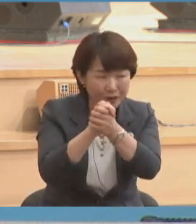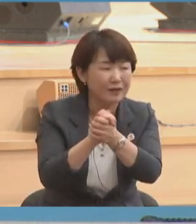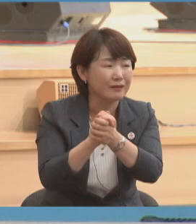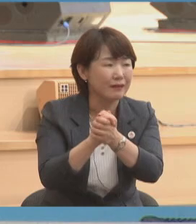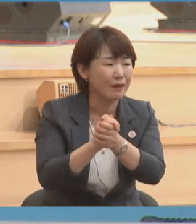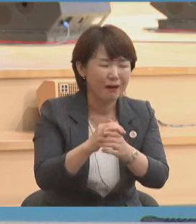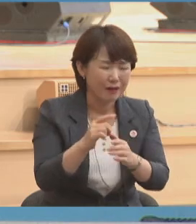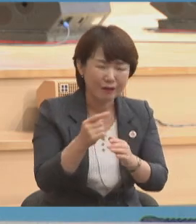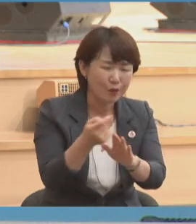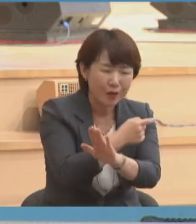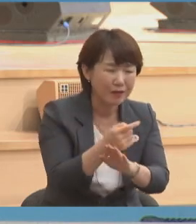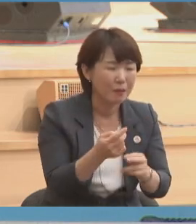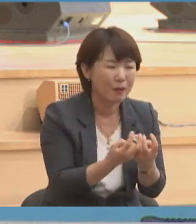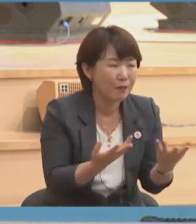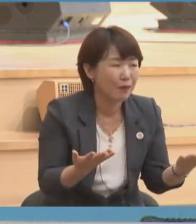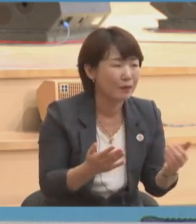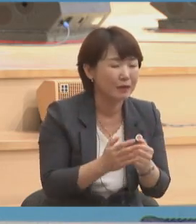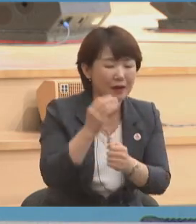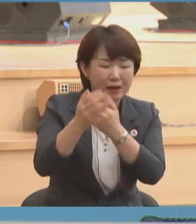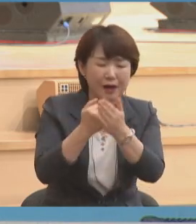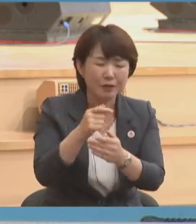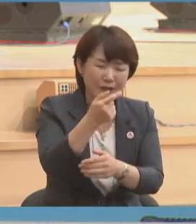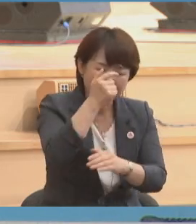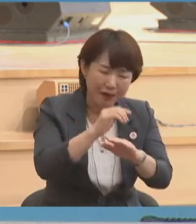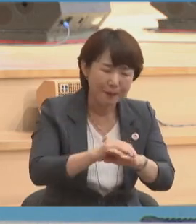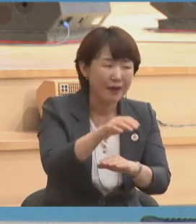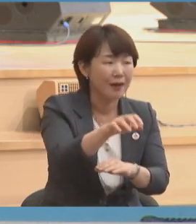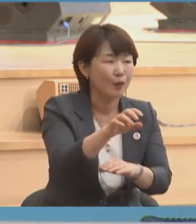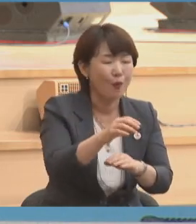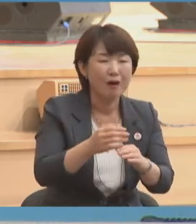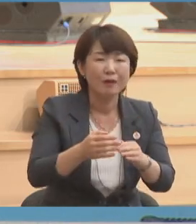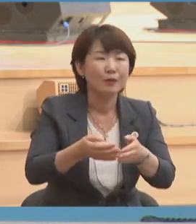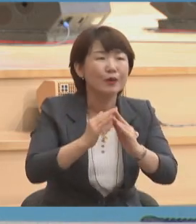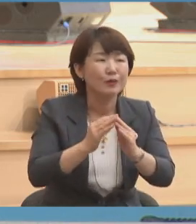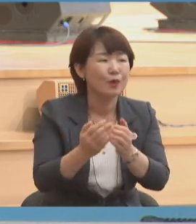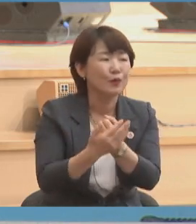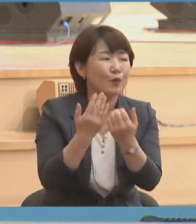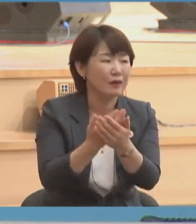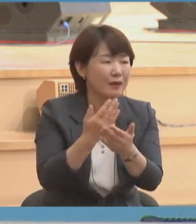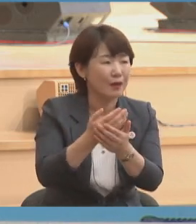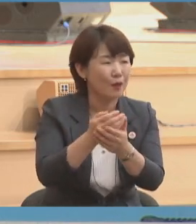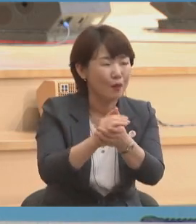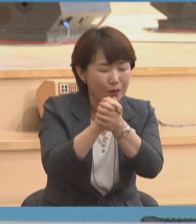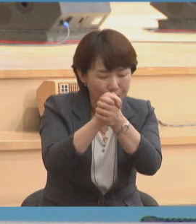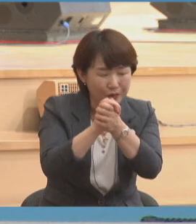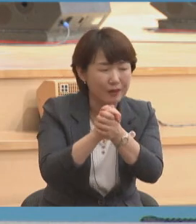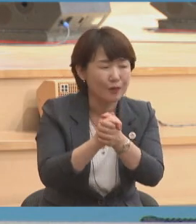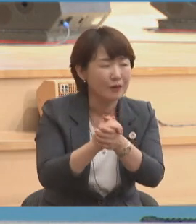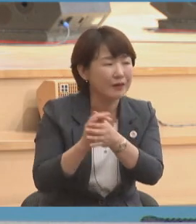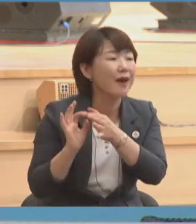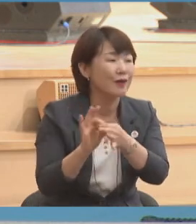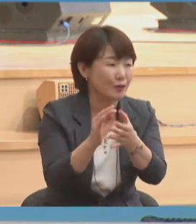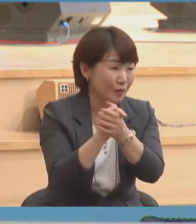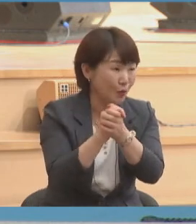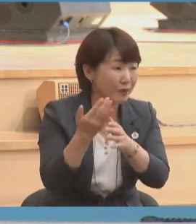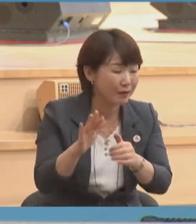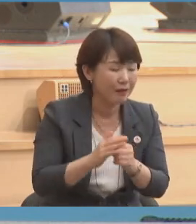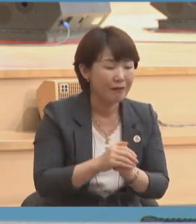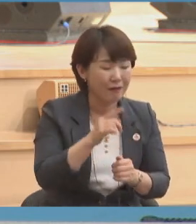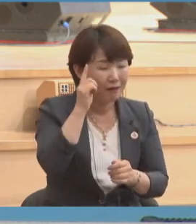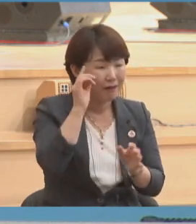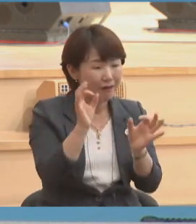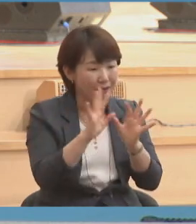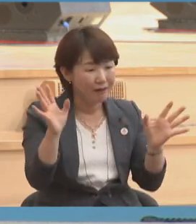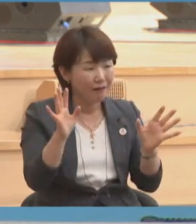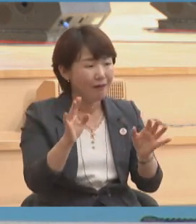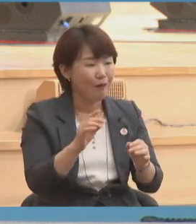이거 말고는 방법이 없는데 하나님 우리에게 예배 첫 토소를 허락해달라고 성령의 도우심을 구했어요. 그런데 의외로 어떤 일이